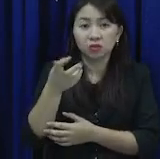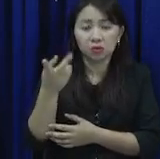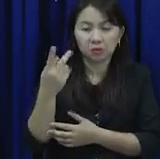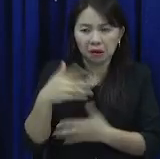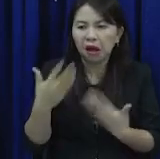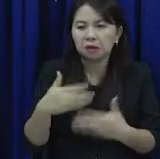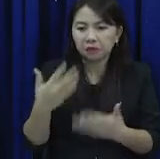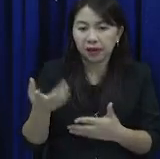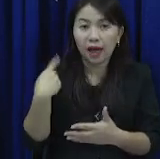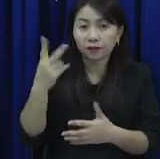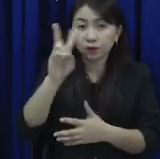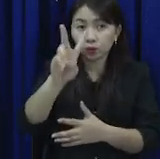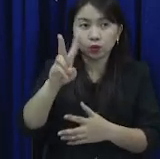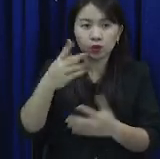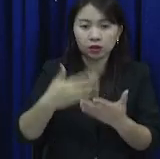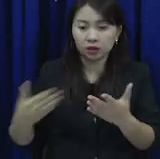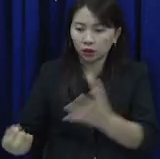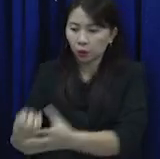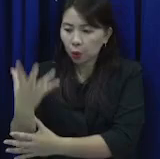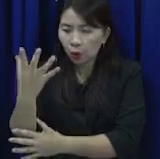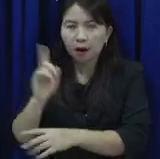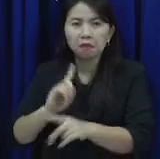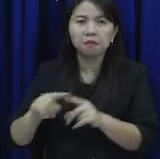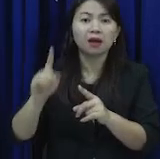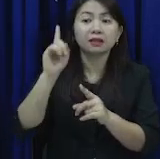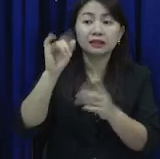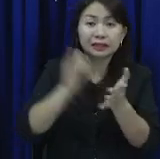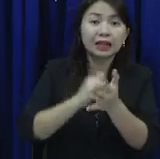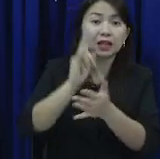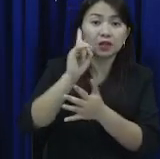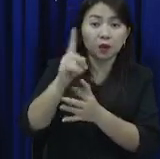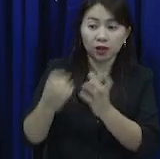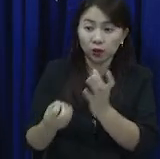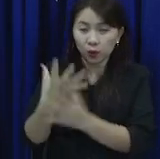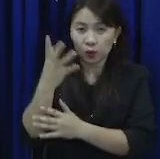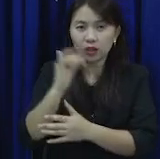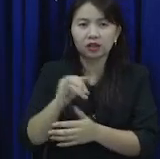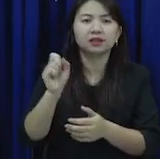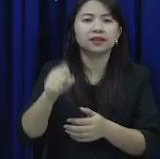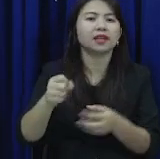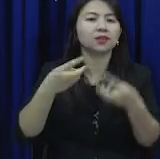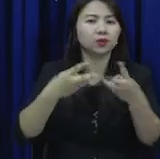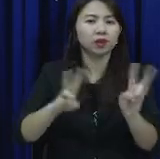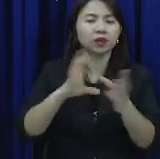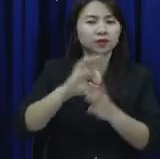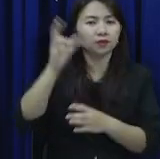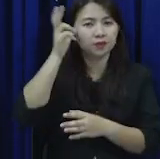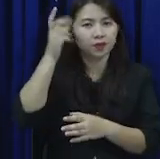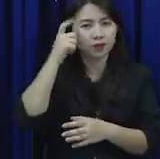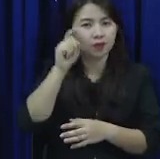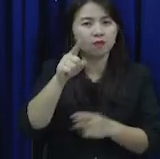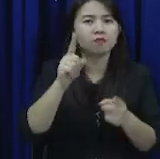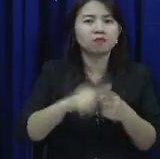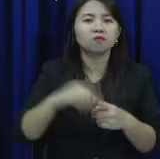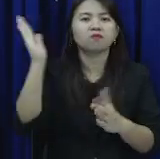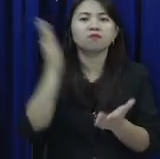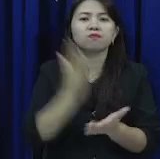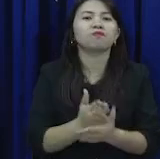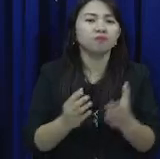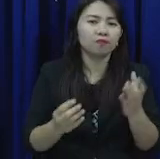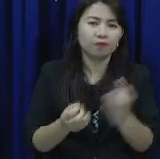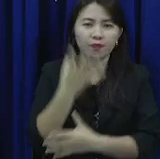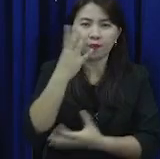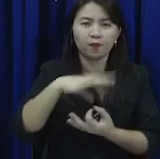' ba tuwang-tuwa ka pa pero hindi mo alam ung isa pala doon ay pamamaraan ng diyablo para machoke ang iyong paglago